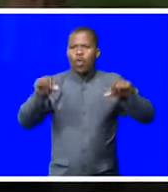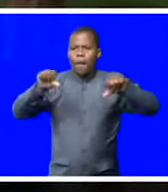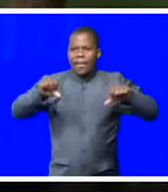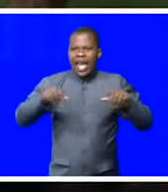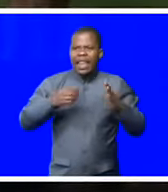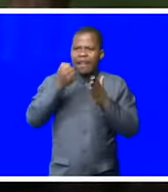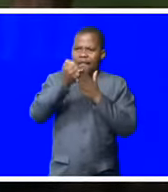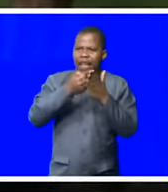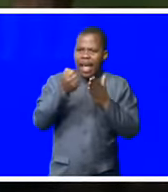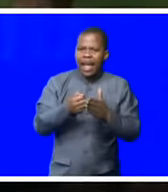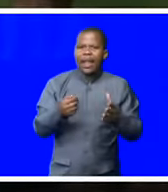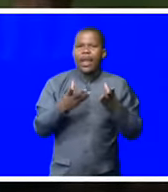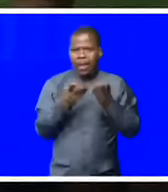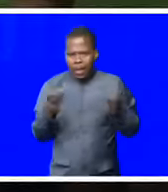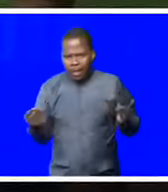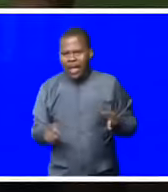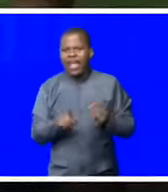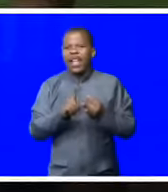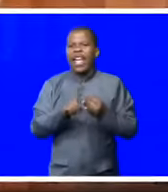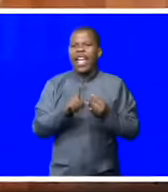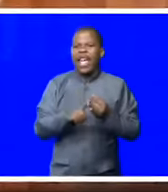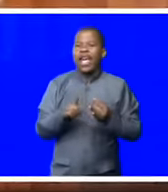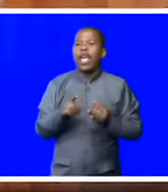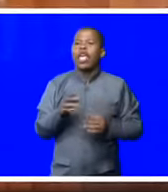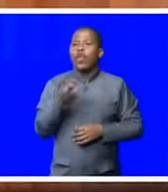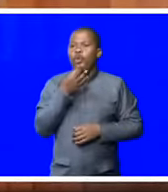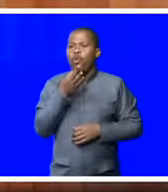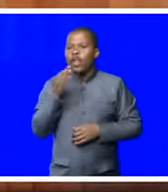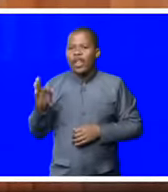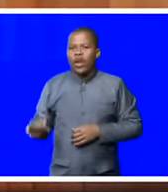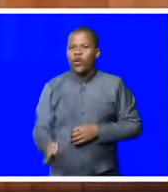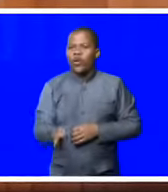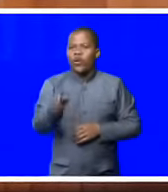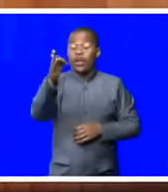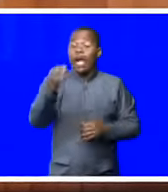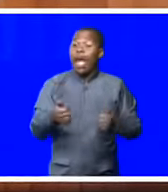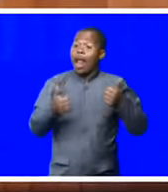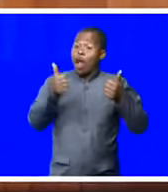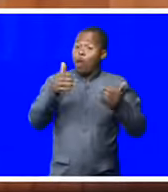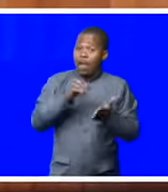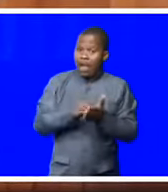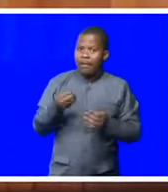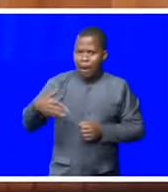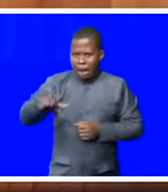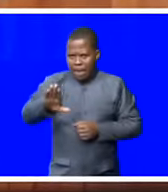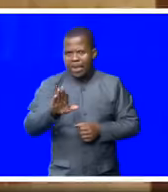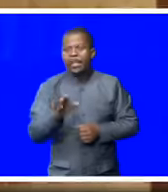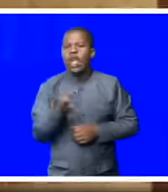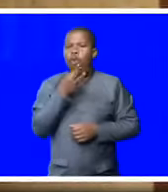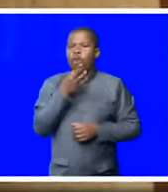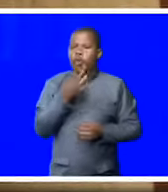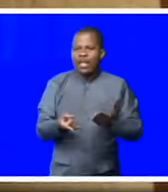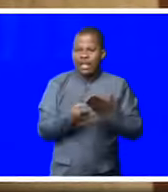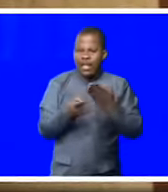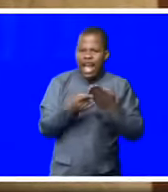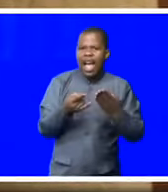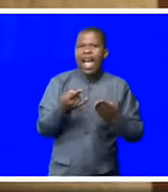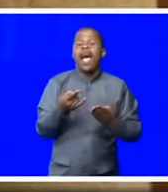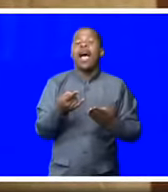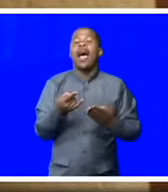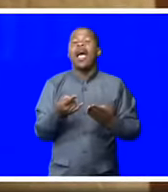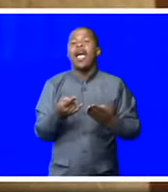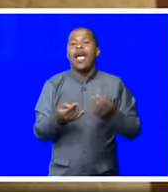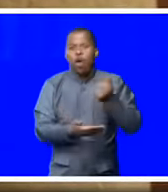bantfu labasha banelikusasa lelichakazile futhi babe nemithelelo muhle emimangweni na 7 sine